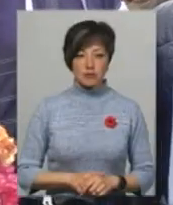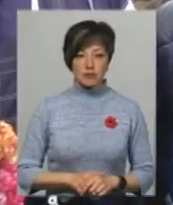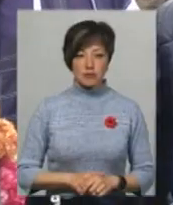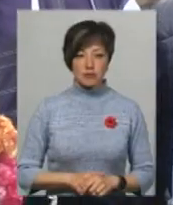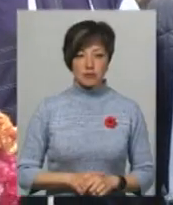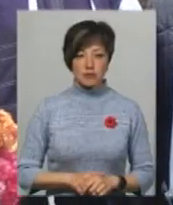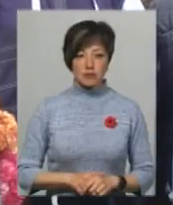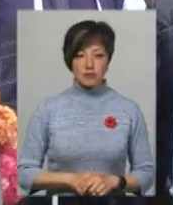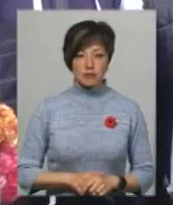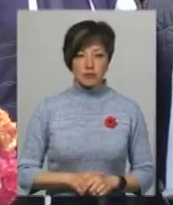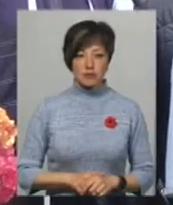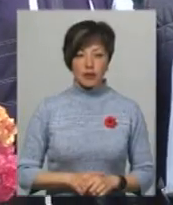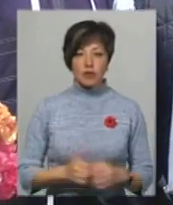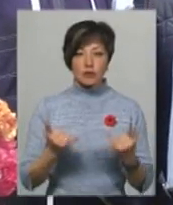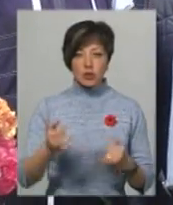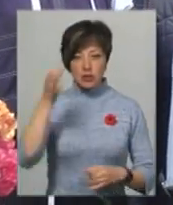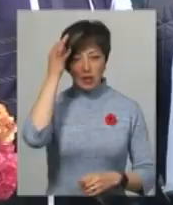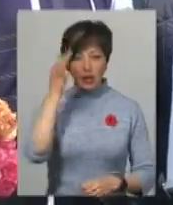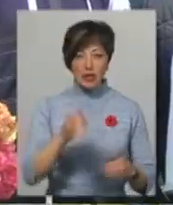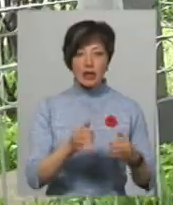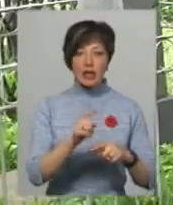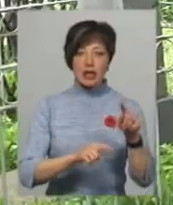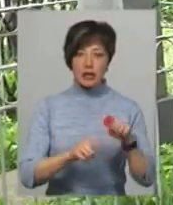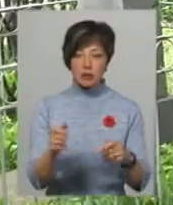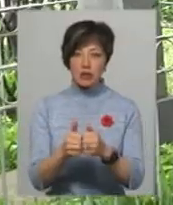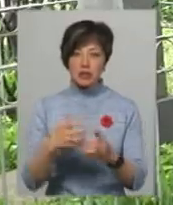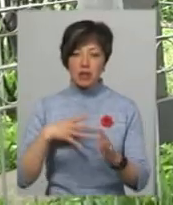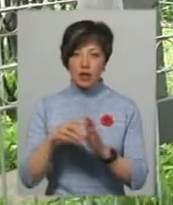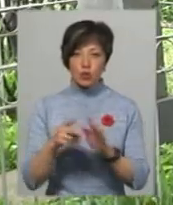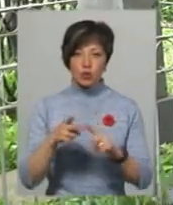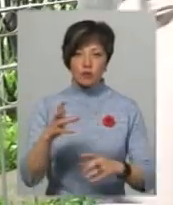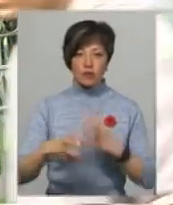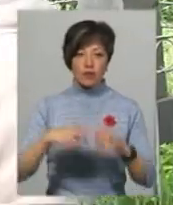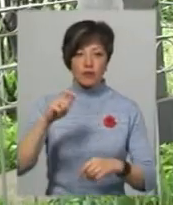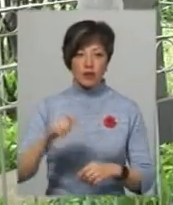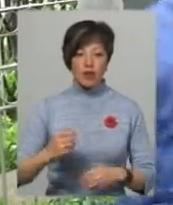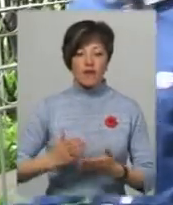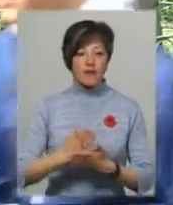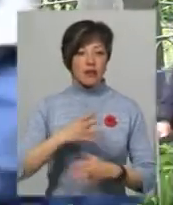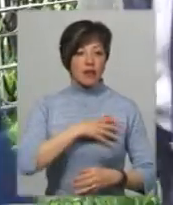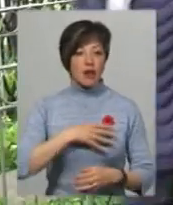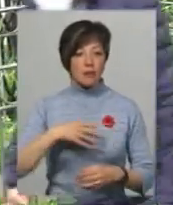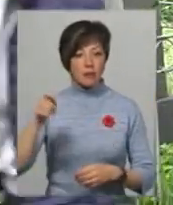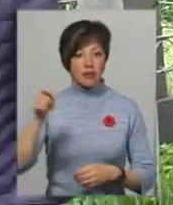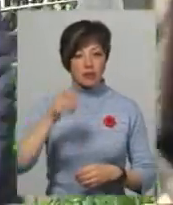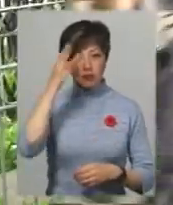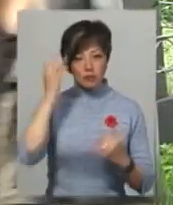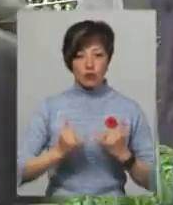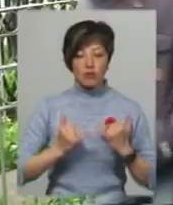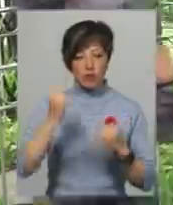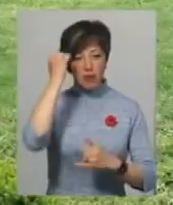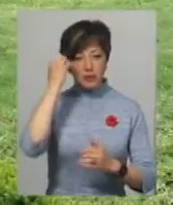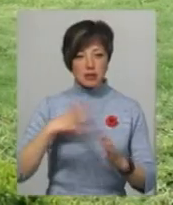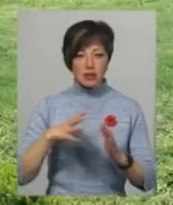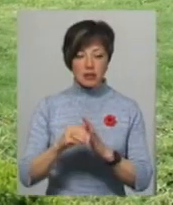Сьогодні згадували рідних та близьких, котрі загинули за роки Другої світової війни. Ветеран Петро Ярош приїхав до Хмельницького, аби вшанувати пам'ять загиблих